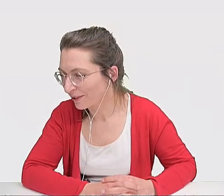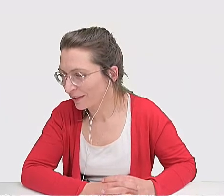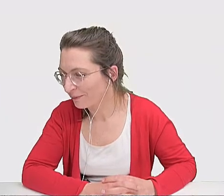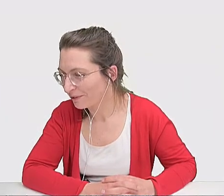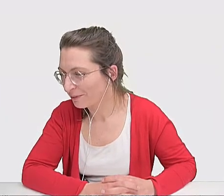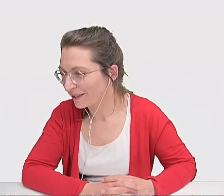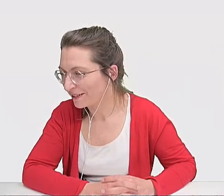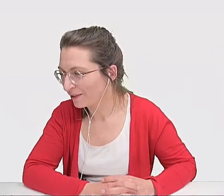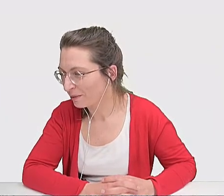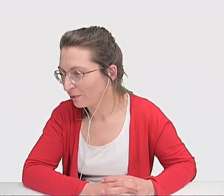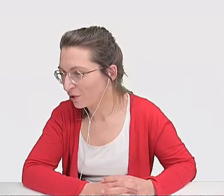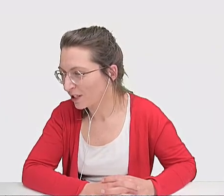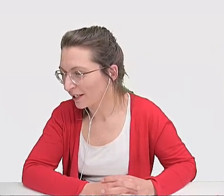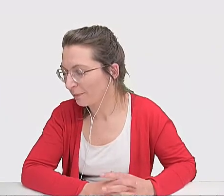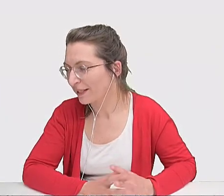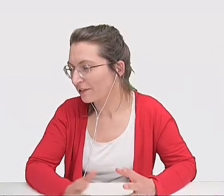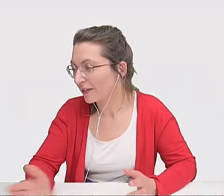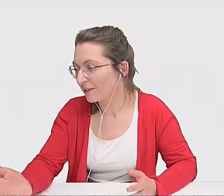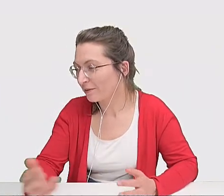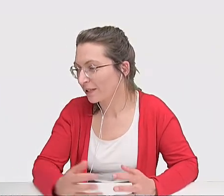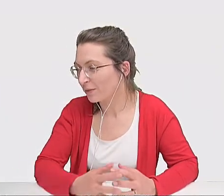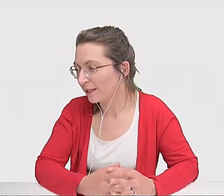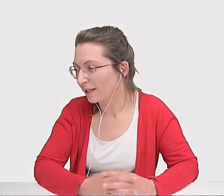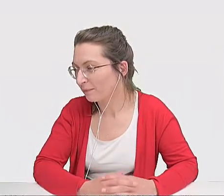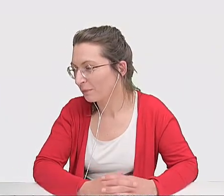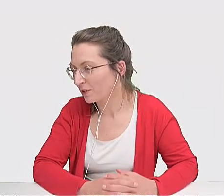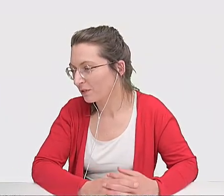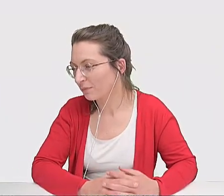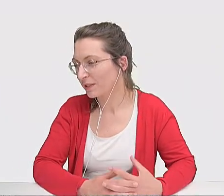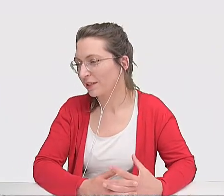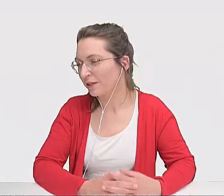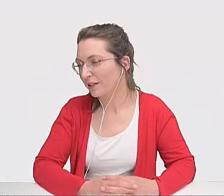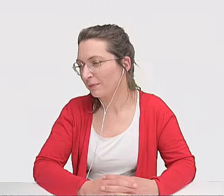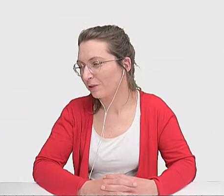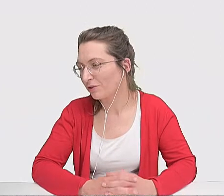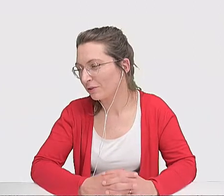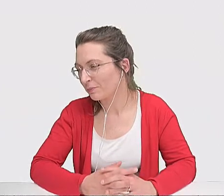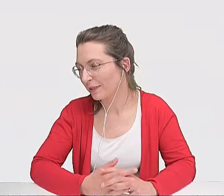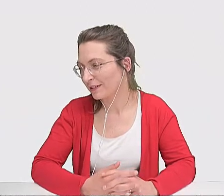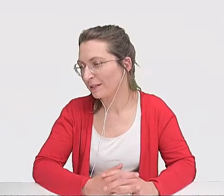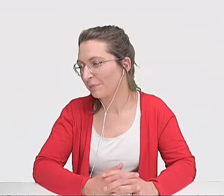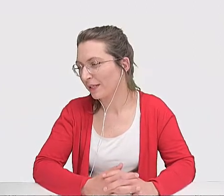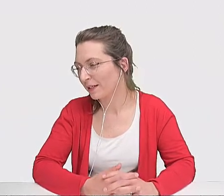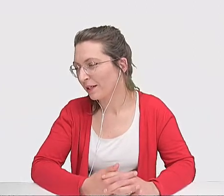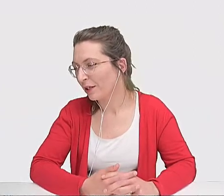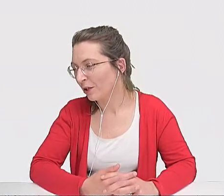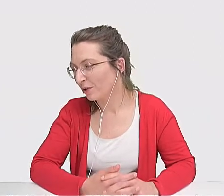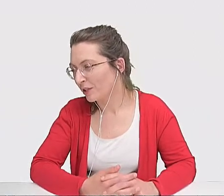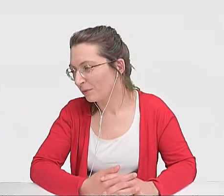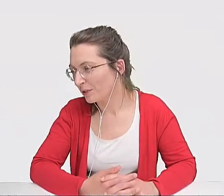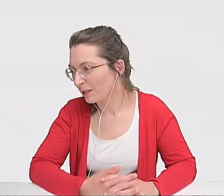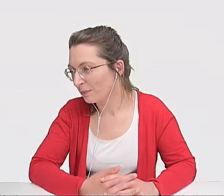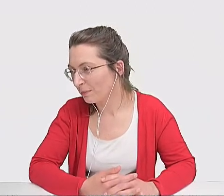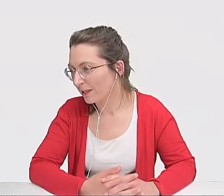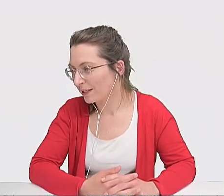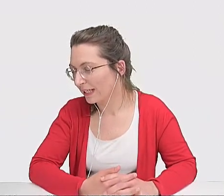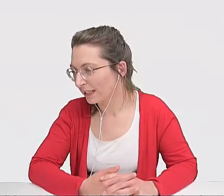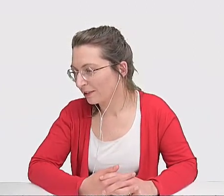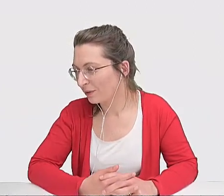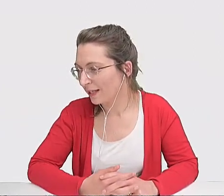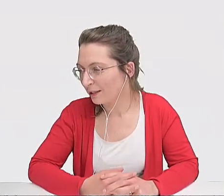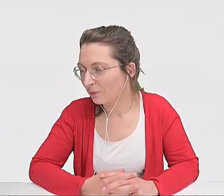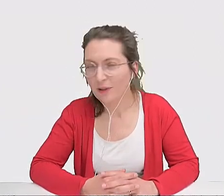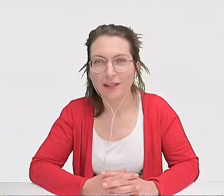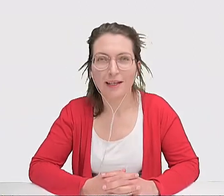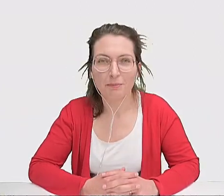meinem Sohn auch. Aber ich will mich jetzt auch nicht bloßstellen. Aber das war jetzt zum Beispiel, ja, man muss ja so ein bisschen auch nach dem Ausschlussprinzip gehen. Und genau. Der untere Biber hat ja